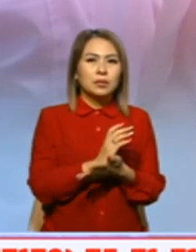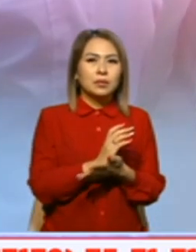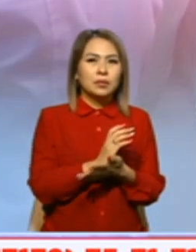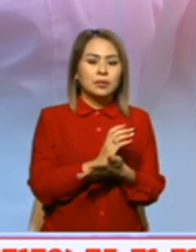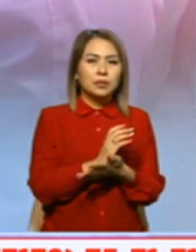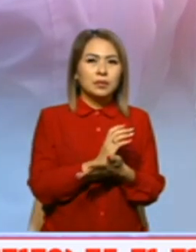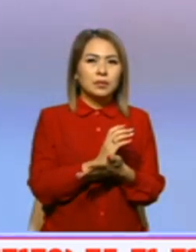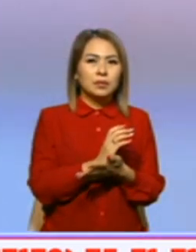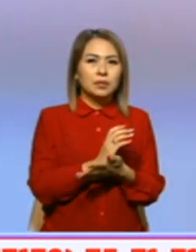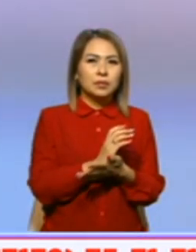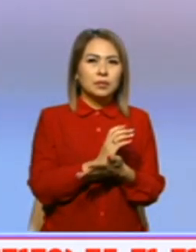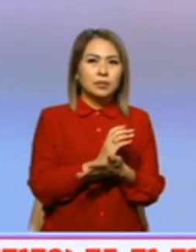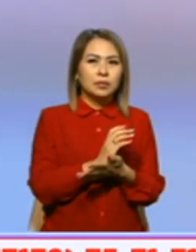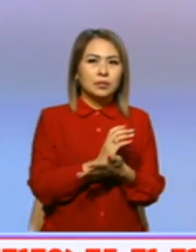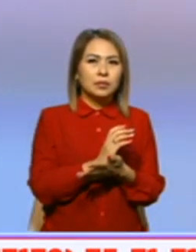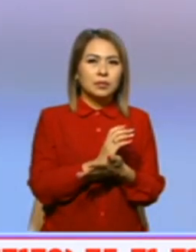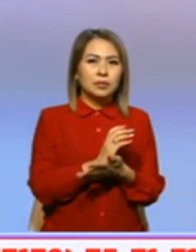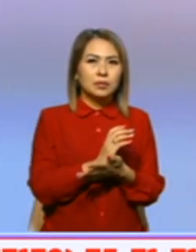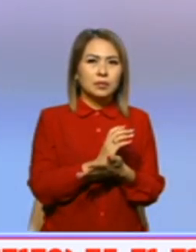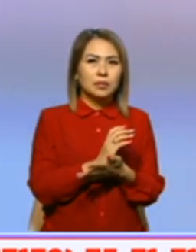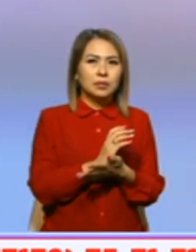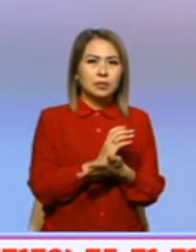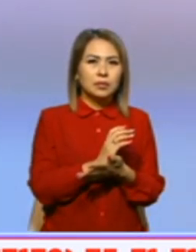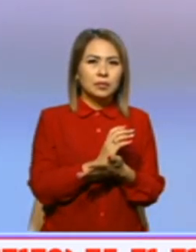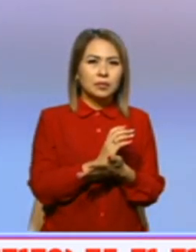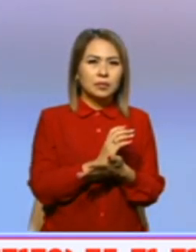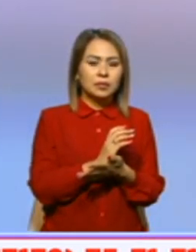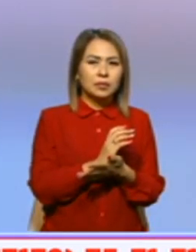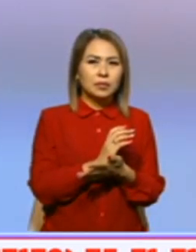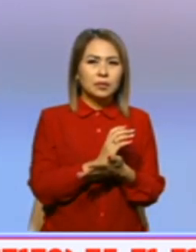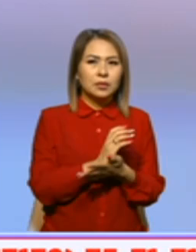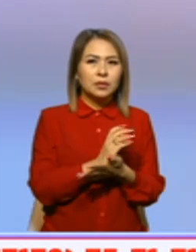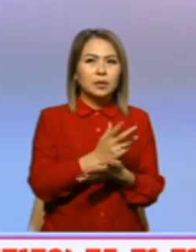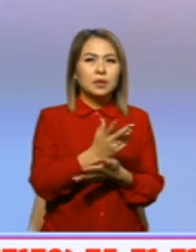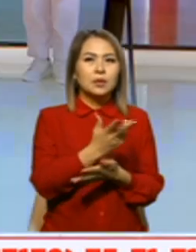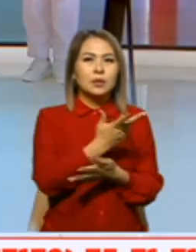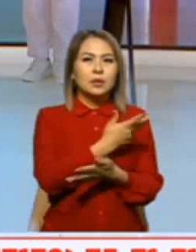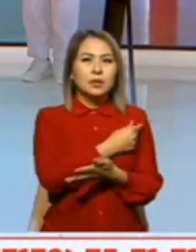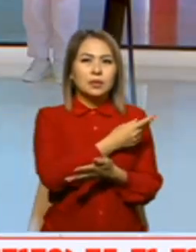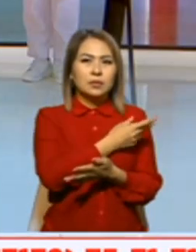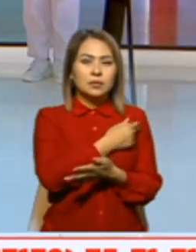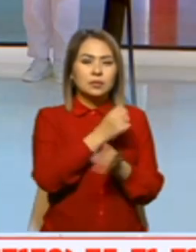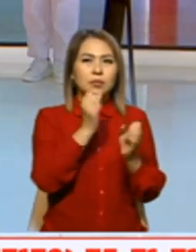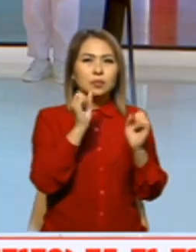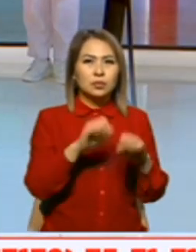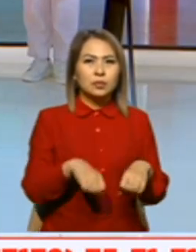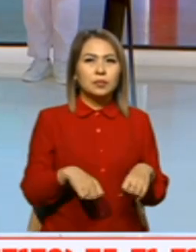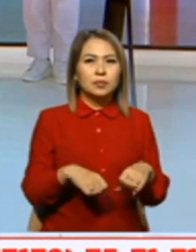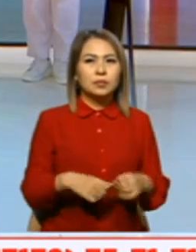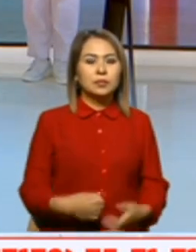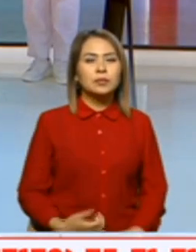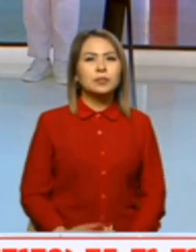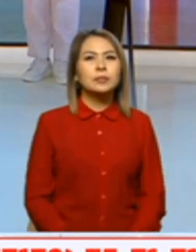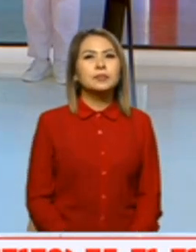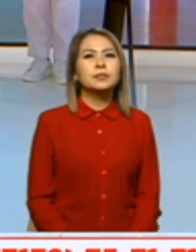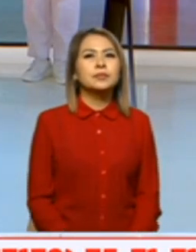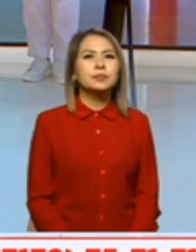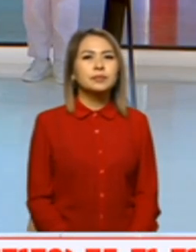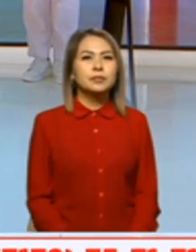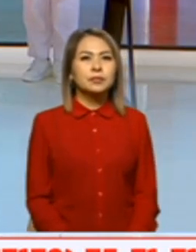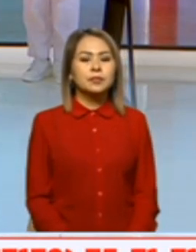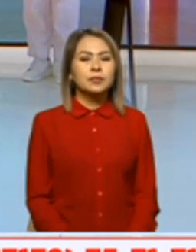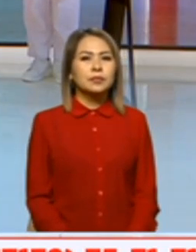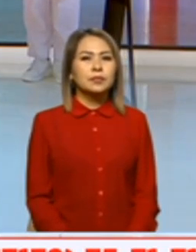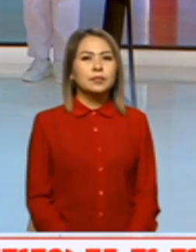Не ала беріңдер деді. Не ала беріңдер. Сала берсін деді прививкасын ше. Соған